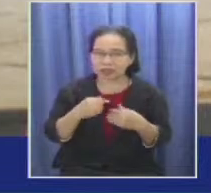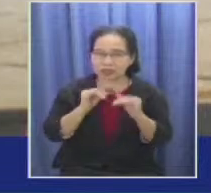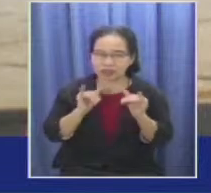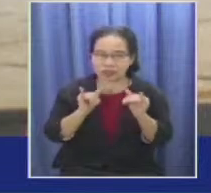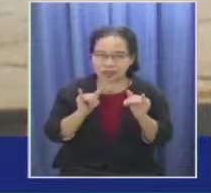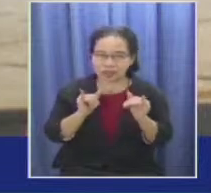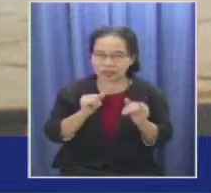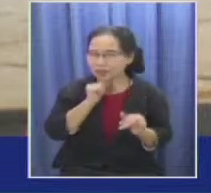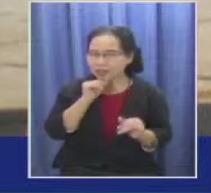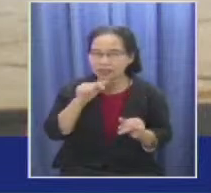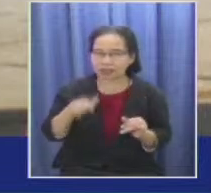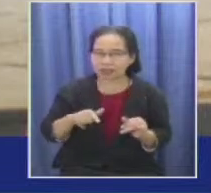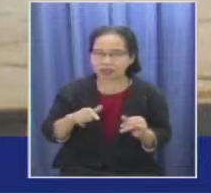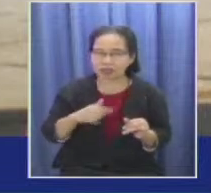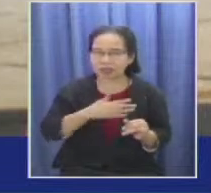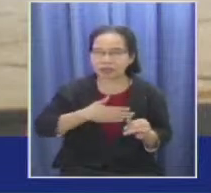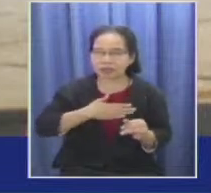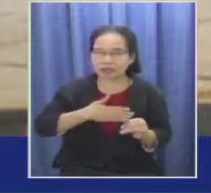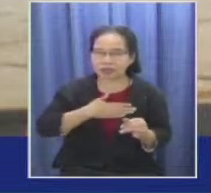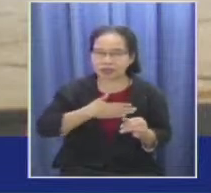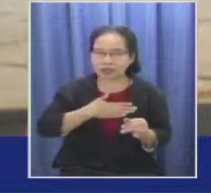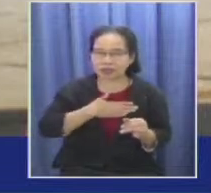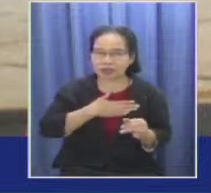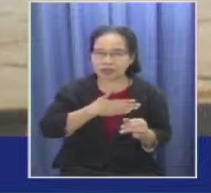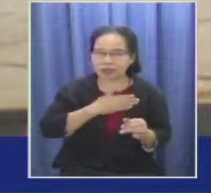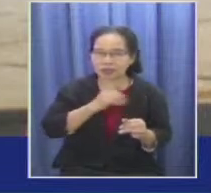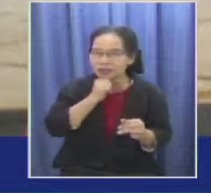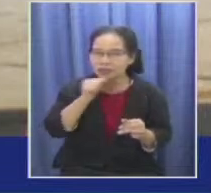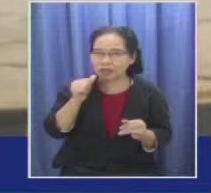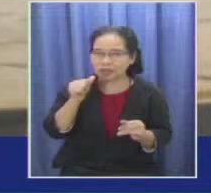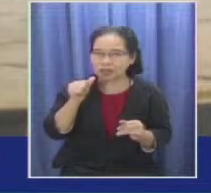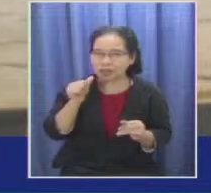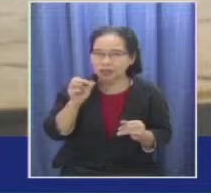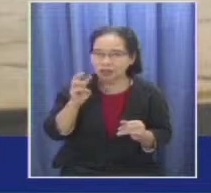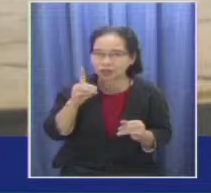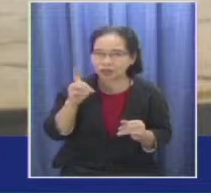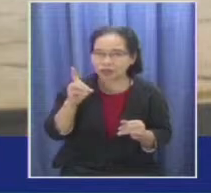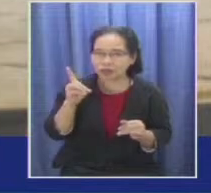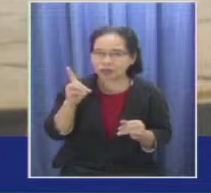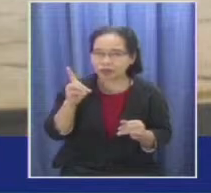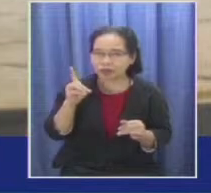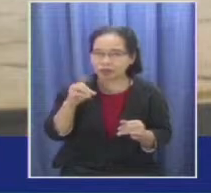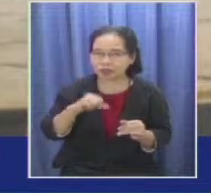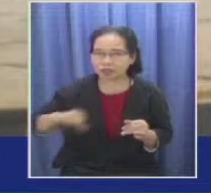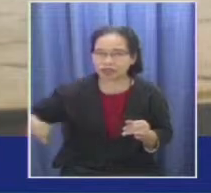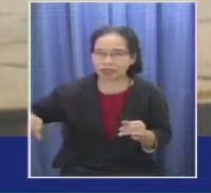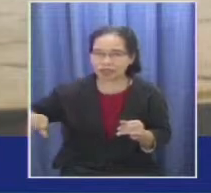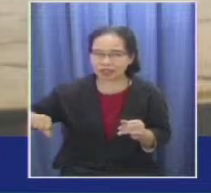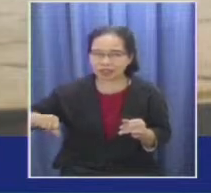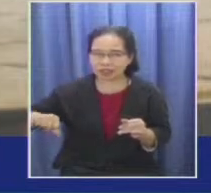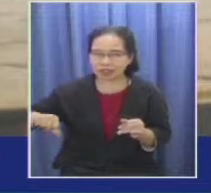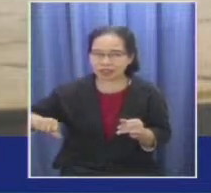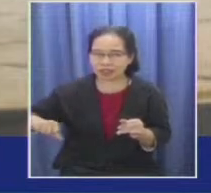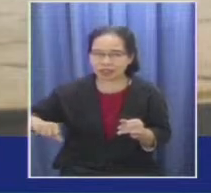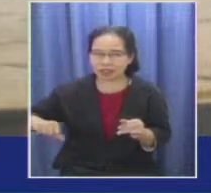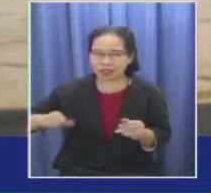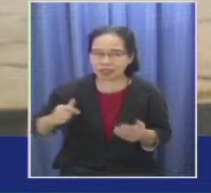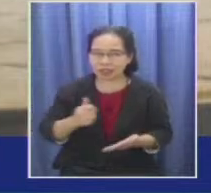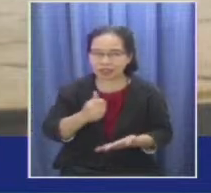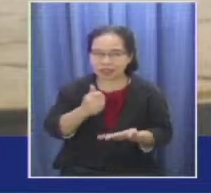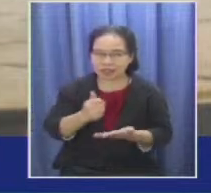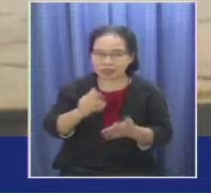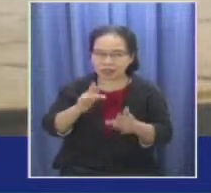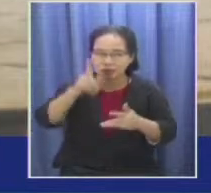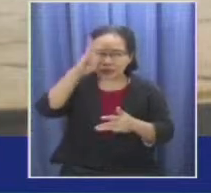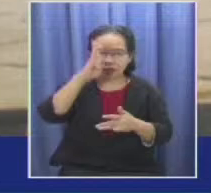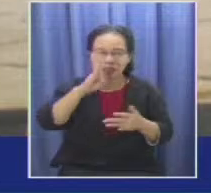na mebɔ Onyankopɔn mpae Bɛka sɛ Awurade sɛ mawie yenia